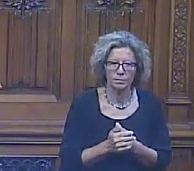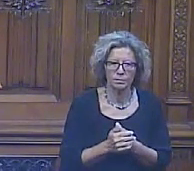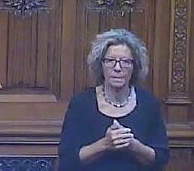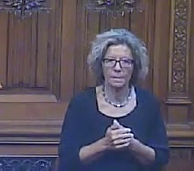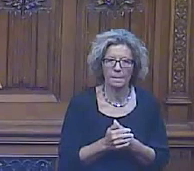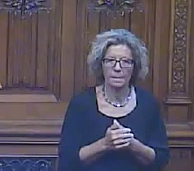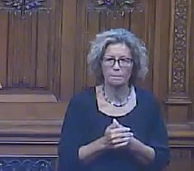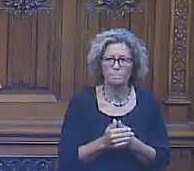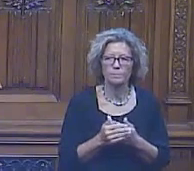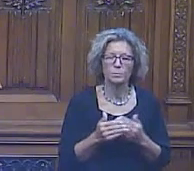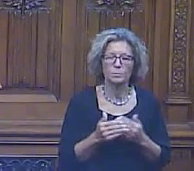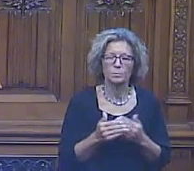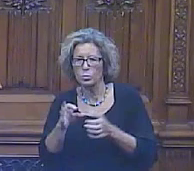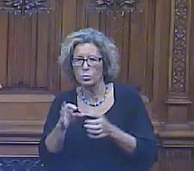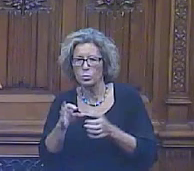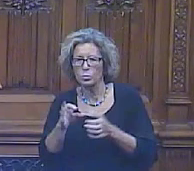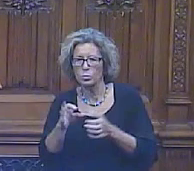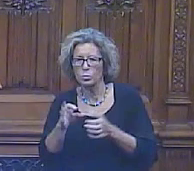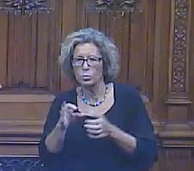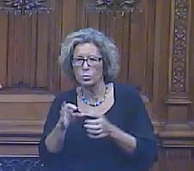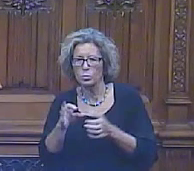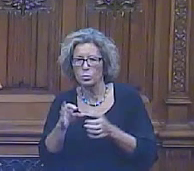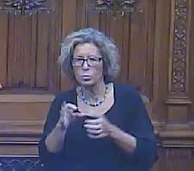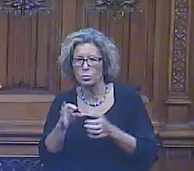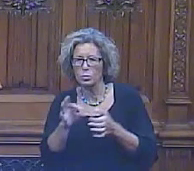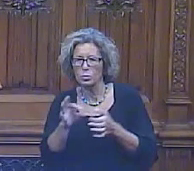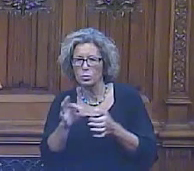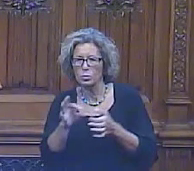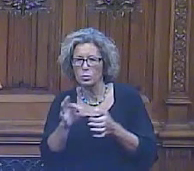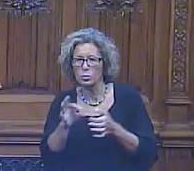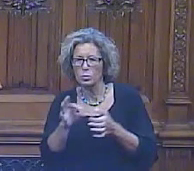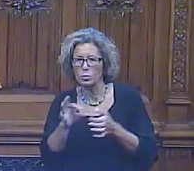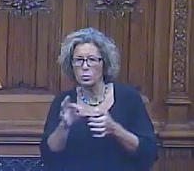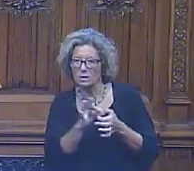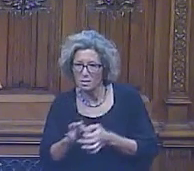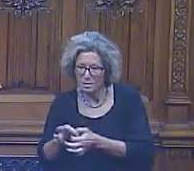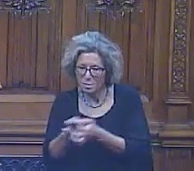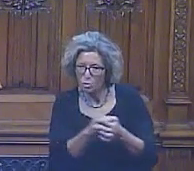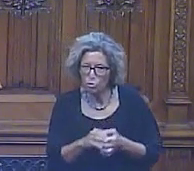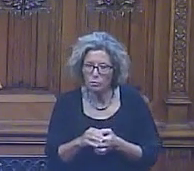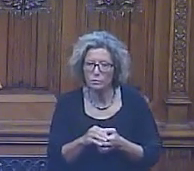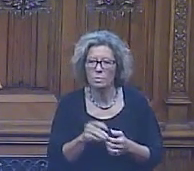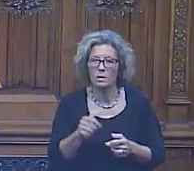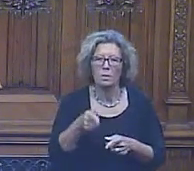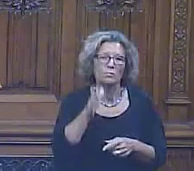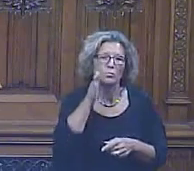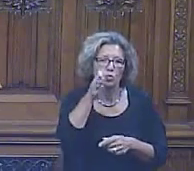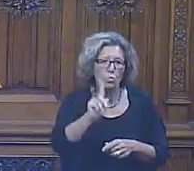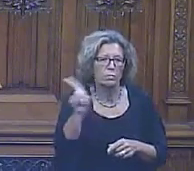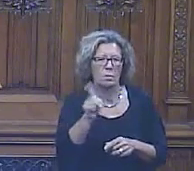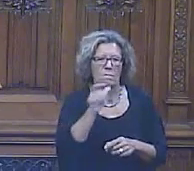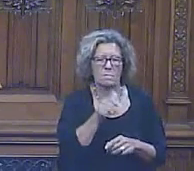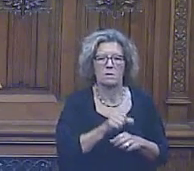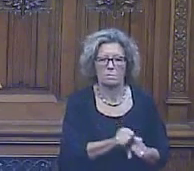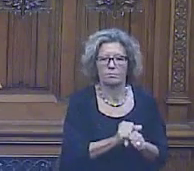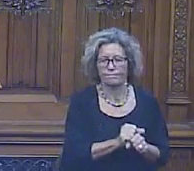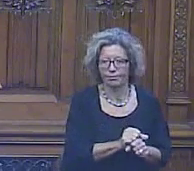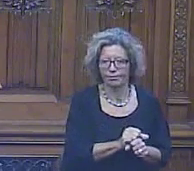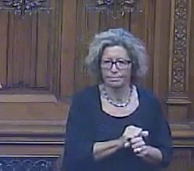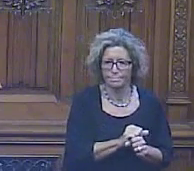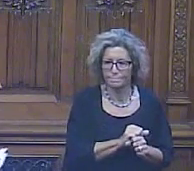Eckpfeilern unserer Gesellschaft darf und kann jetzt und auch in Zukunft nicht gerüttelt werden.